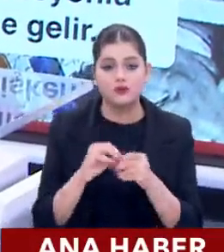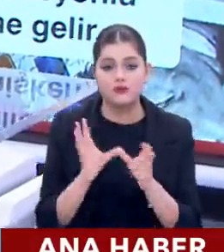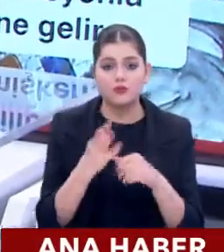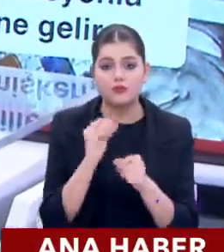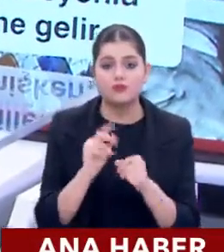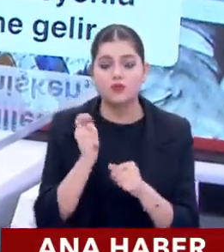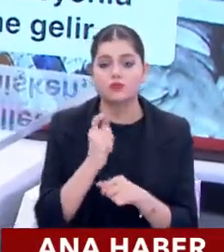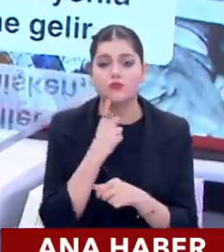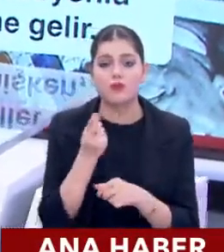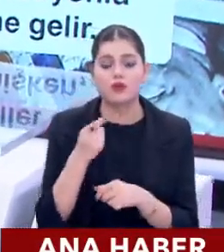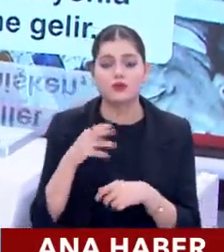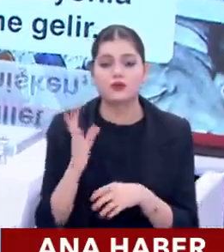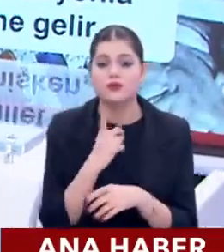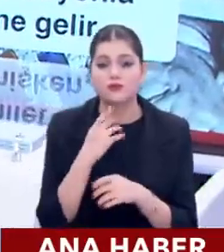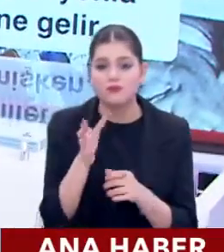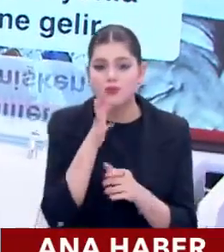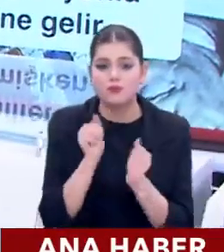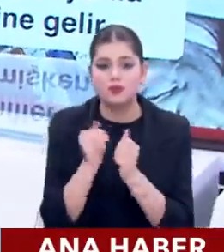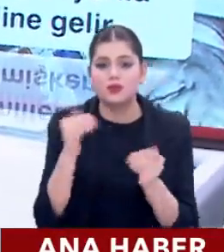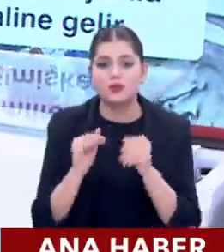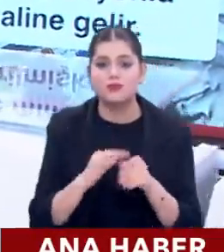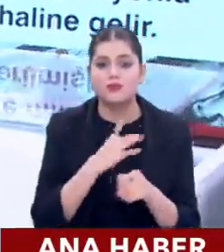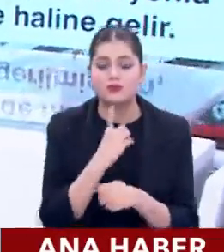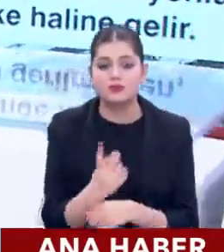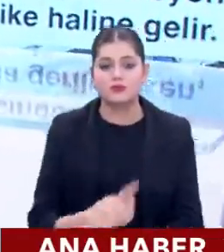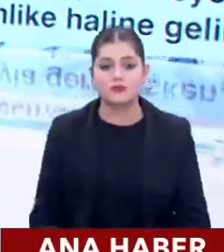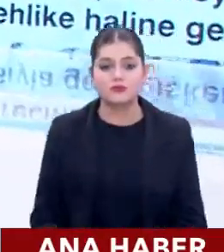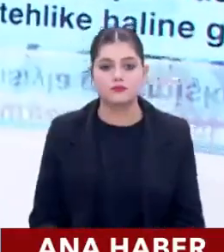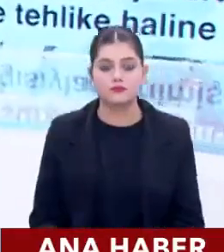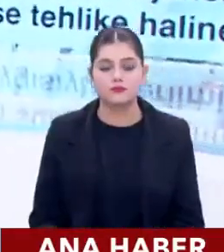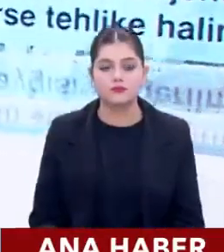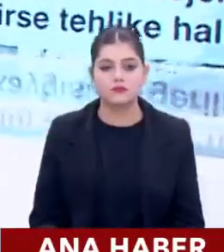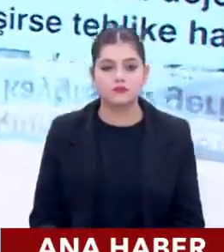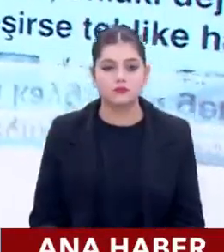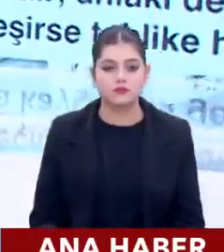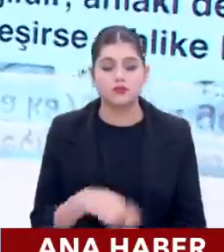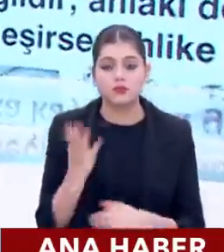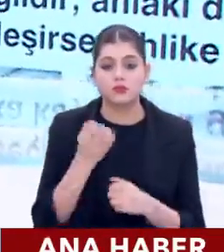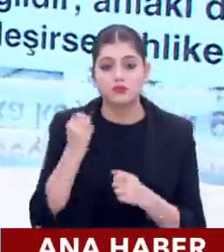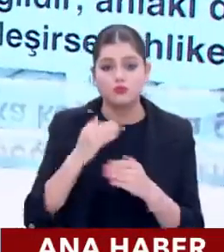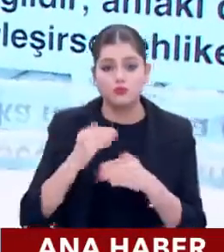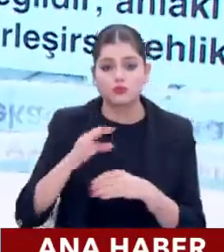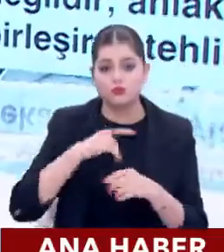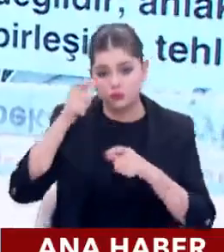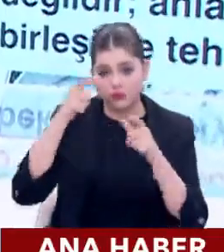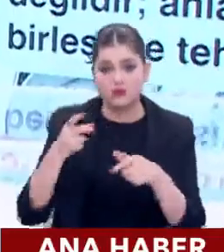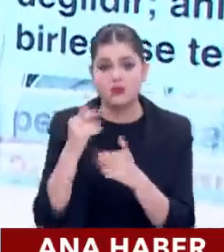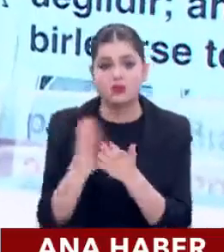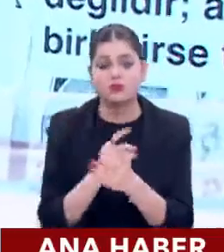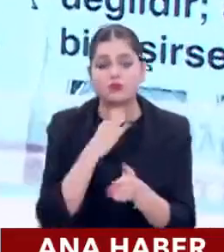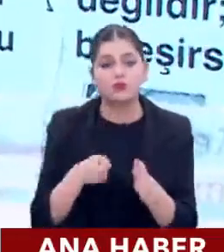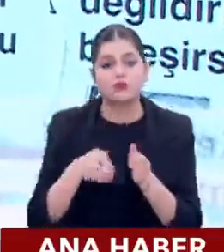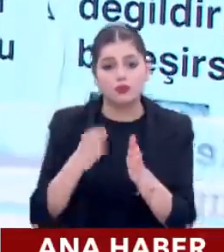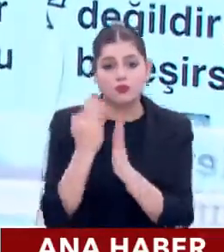toplum olmalıyız para zaten bilgiyle beraber gelir ülke olarak da para manasında güçleniriz ve çok daha ileri gideriz ve para kazanmanın